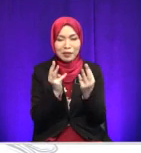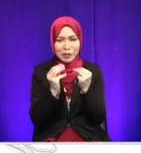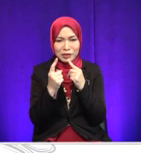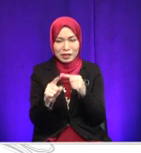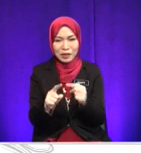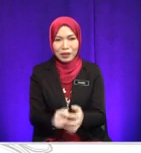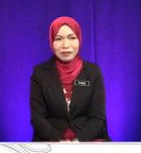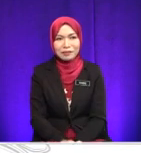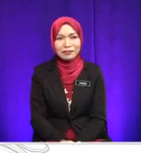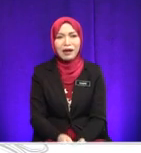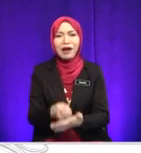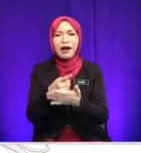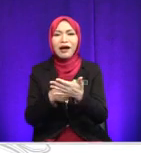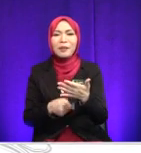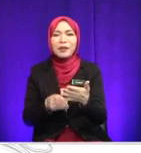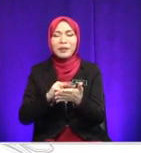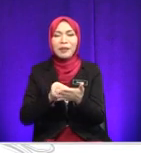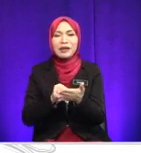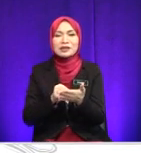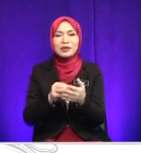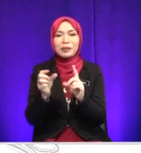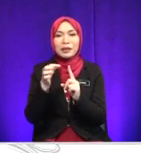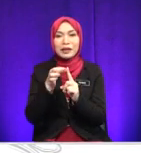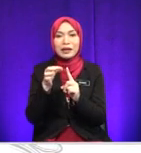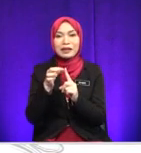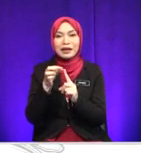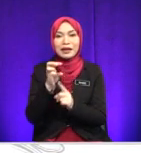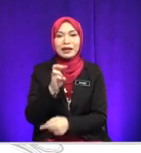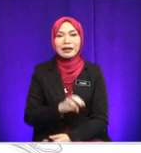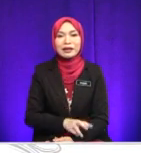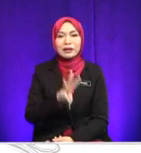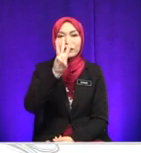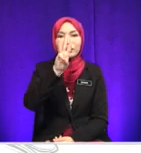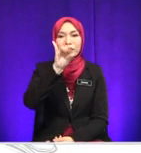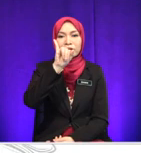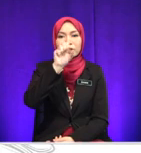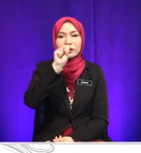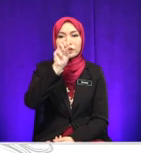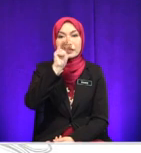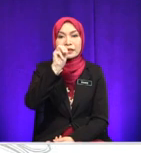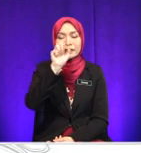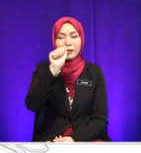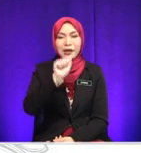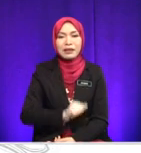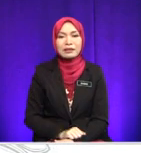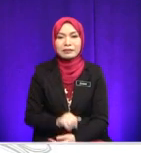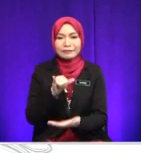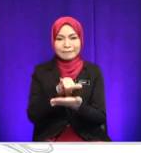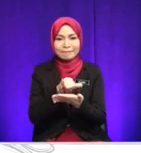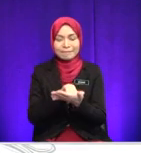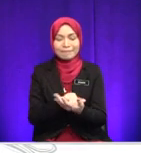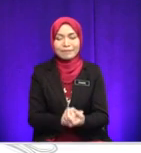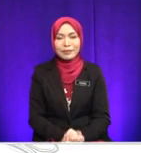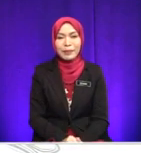apa Wisma, apa Putra tu kan? Sebab Kementerian Luar Negeri kita panggil ataupun lebih dikenali dengan Wisma